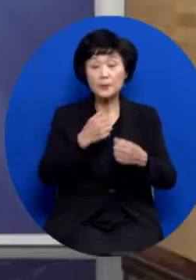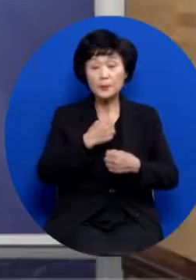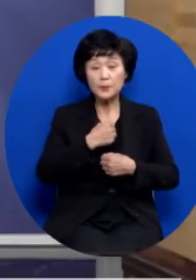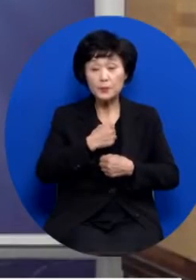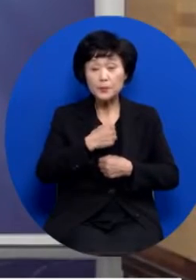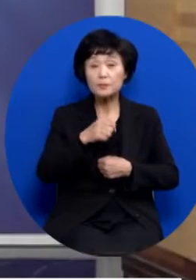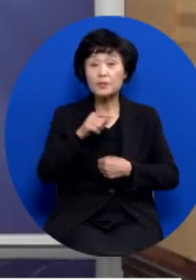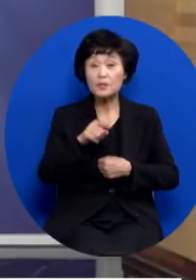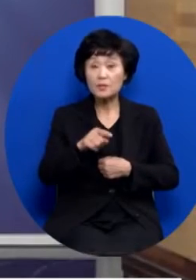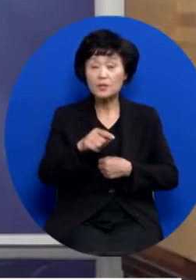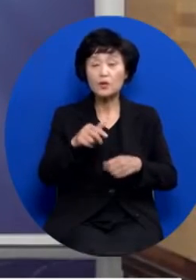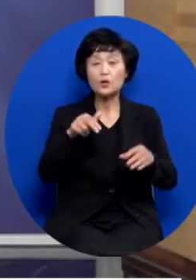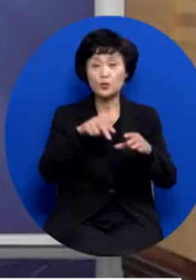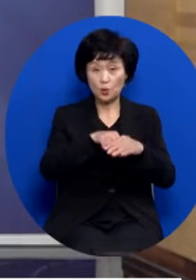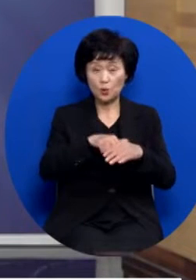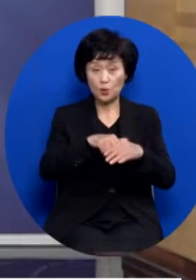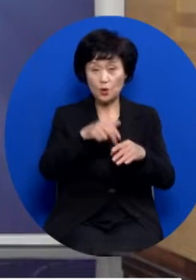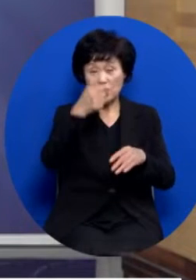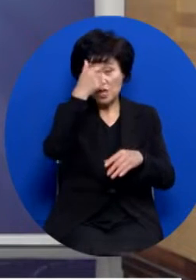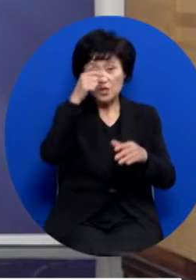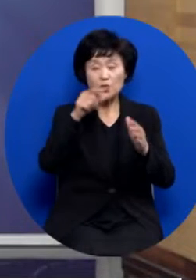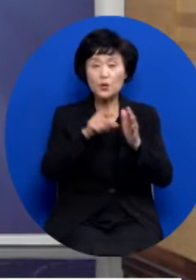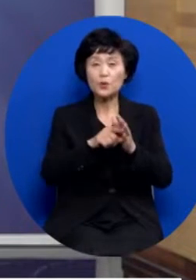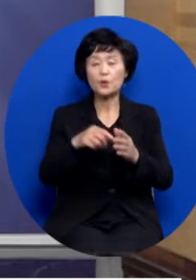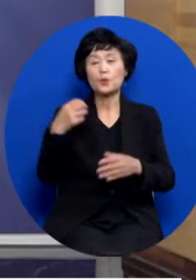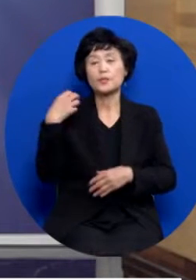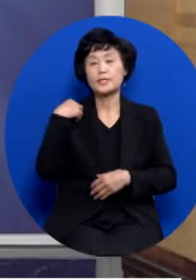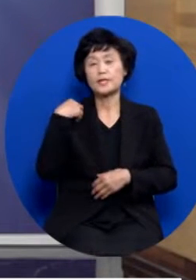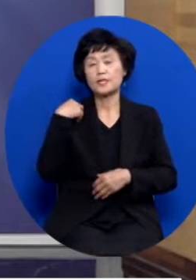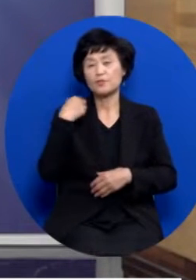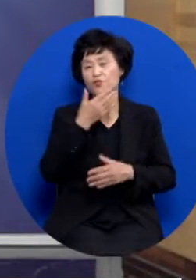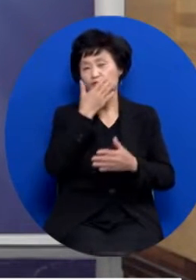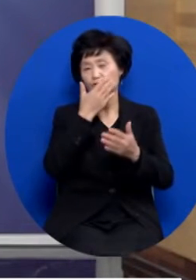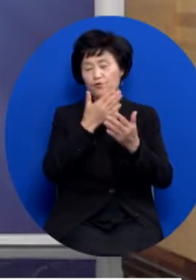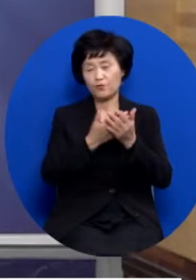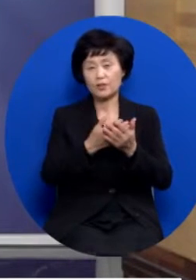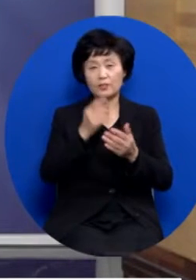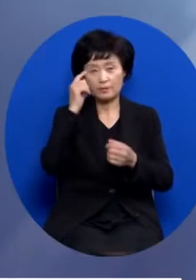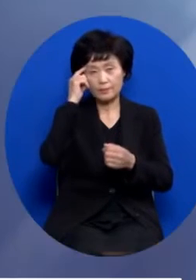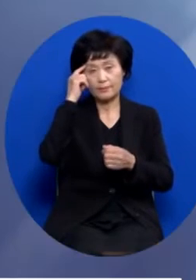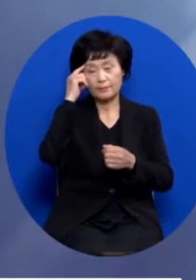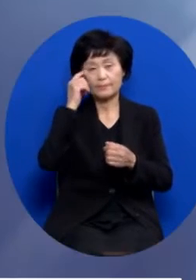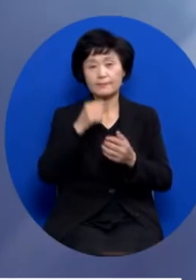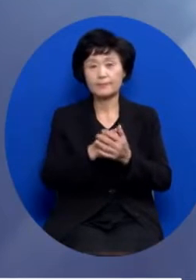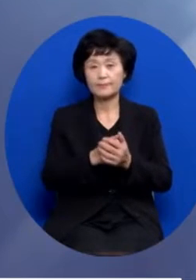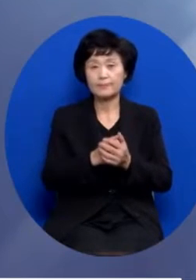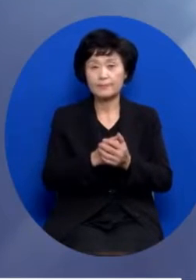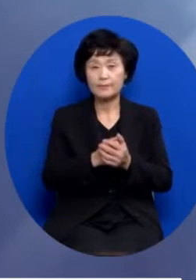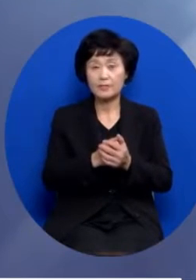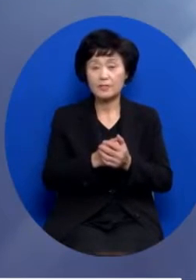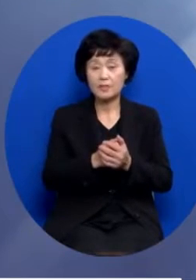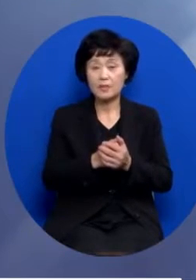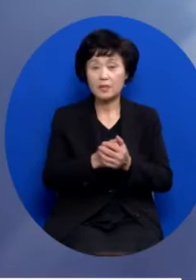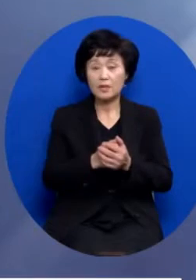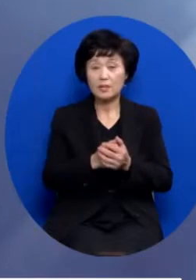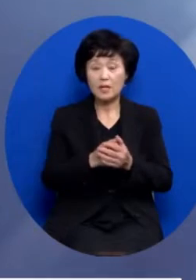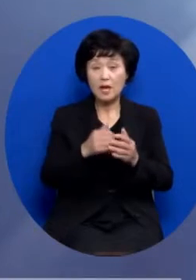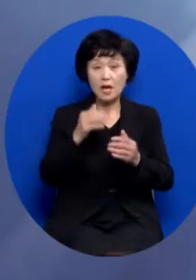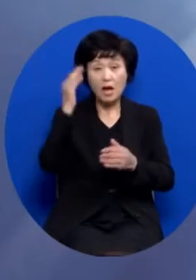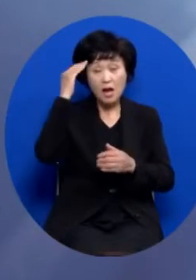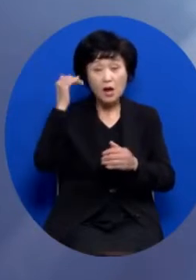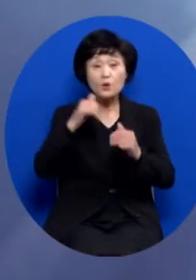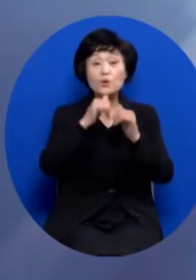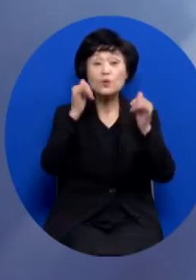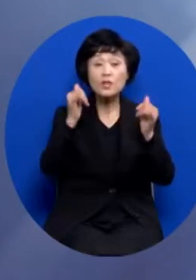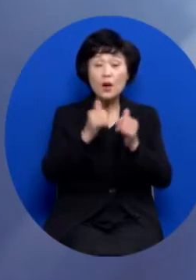있어서는 종교, 특히 기독교의 역할이 매우 중요하다고 생각을 합니다. 또 최근에 한국 사회에서 나타나는